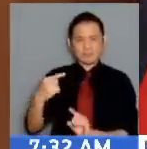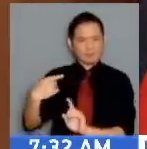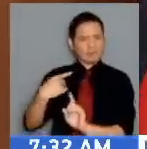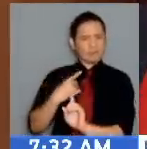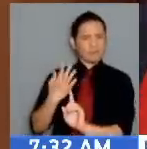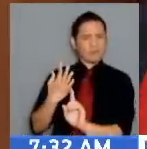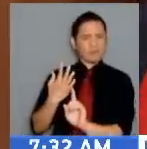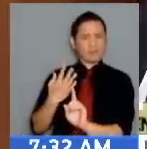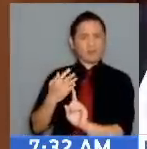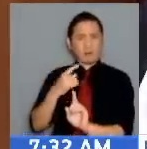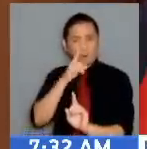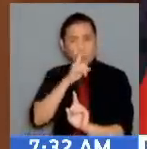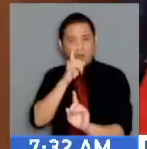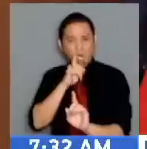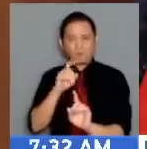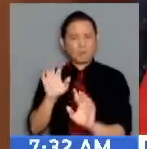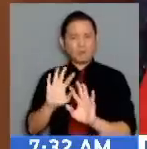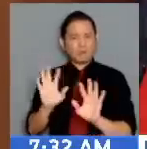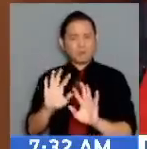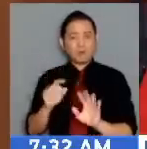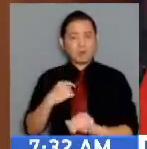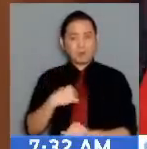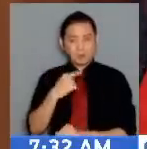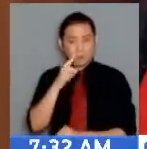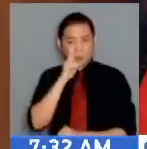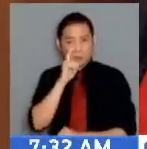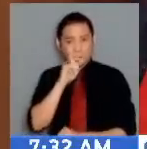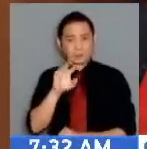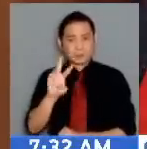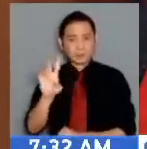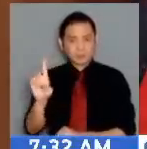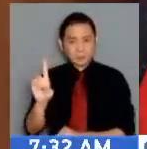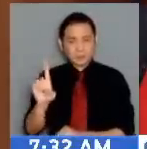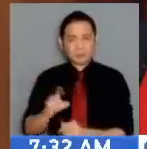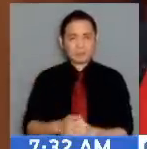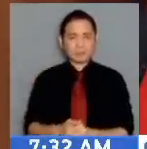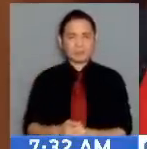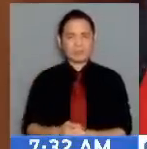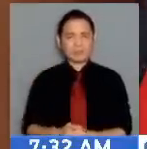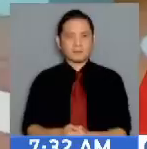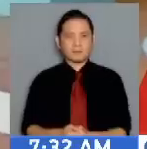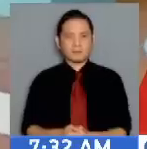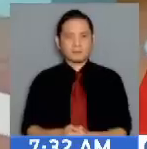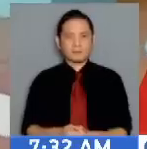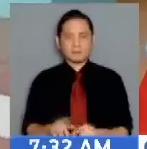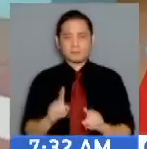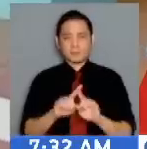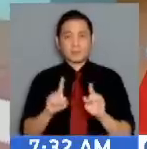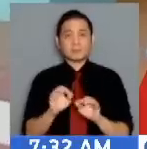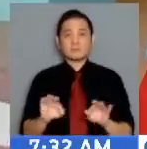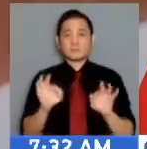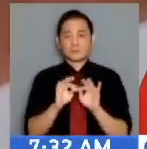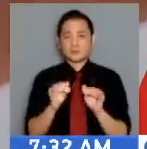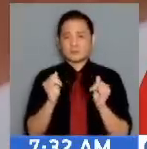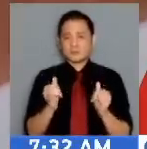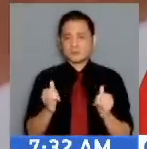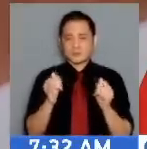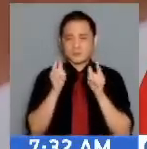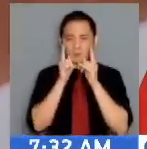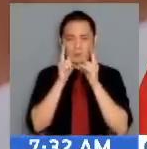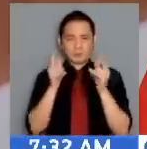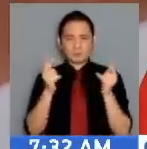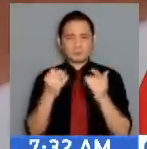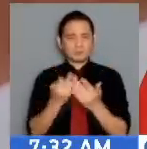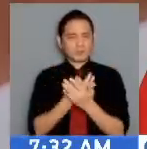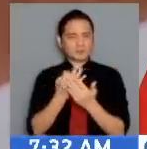Matanda na ako, I'm 61. But I'd like to see people at 61 if they're still looking fresh. Hindi niya rin daw pinatamaan si Alex sa